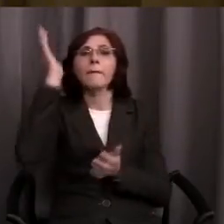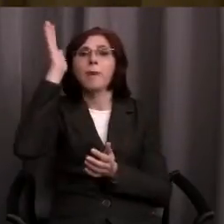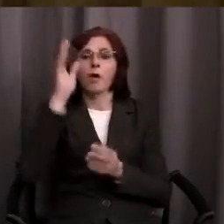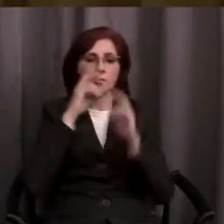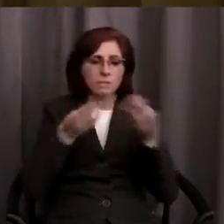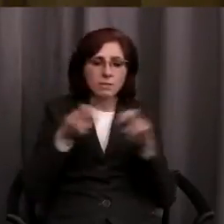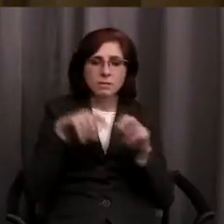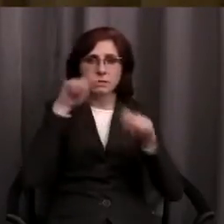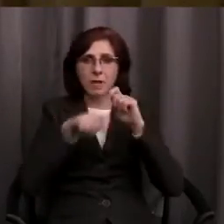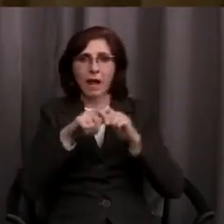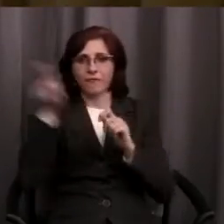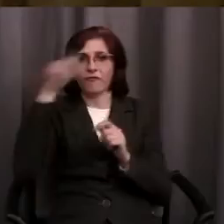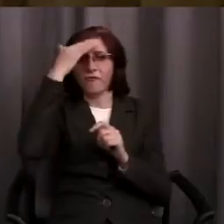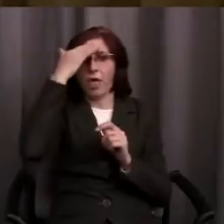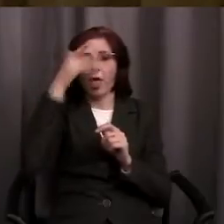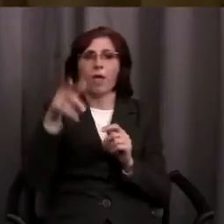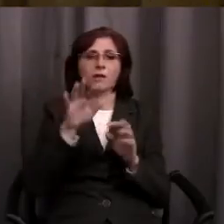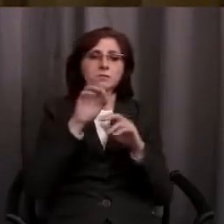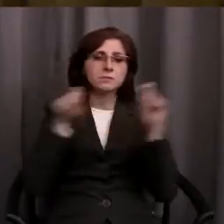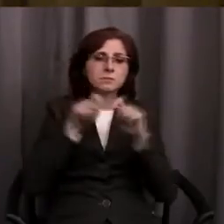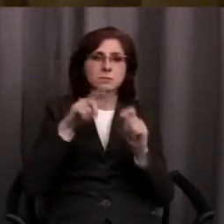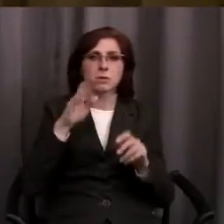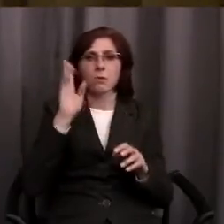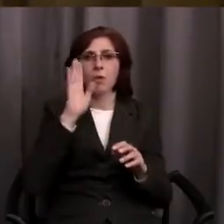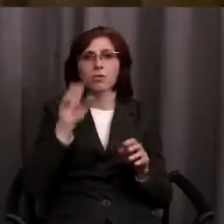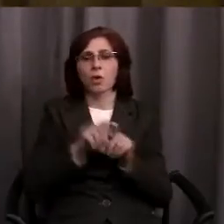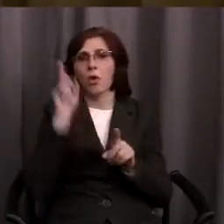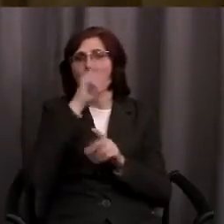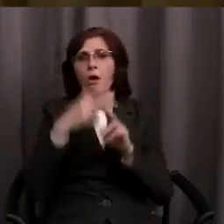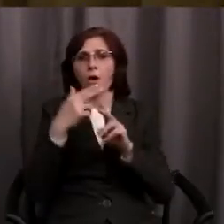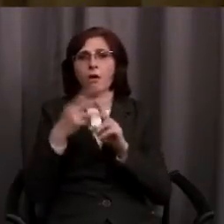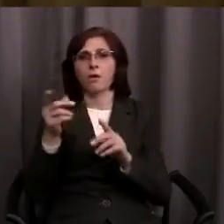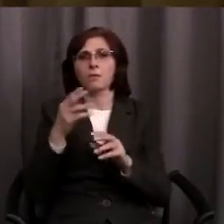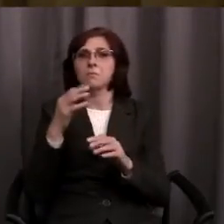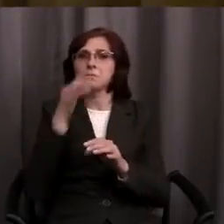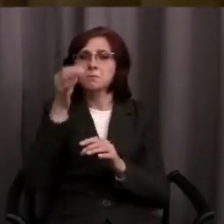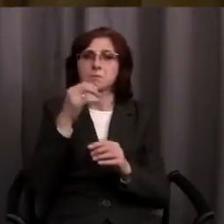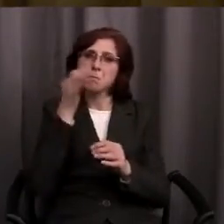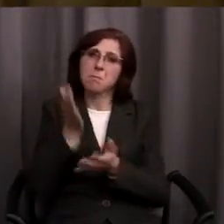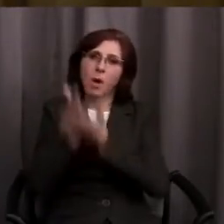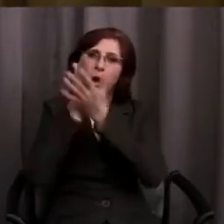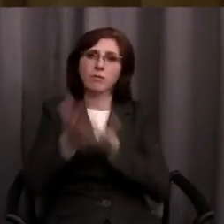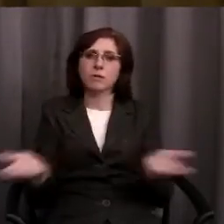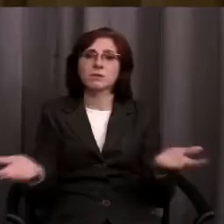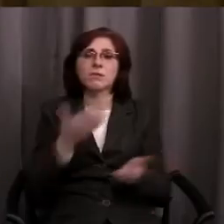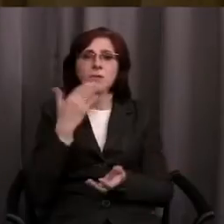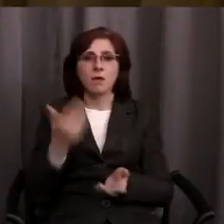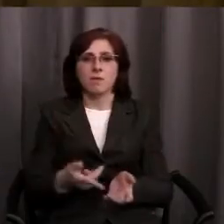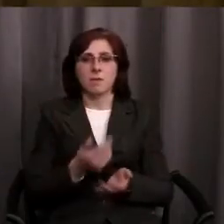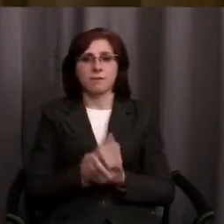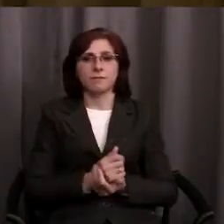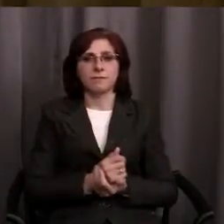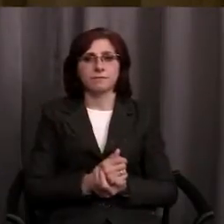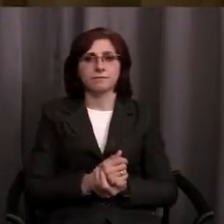nad tym zapanuje, kto będzie wiedział, kto udzieli pacjentom jakiejś pomocy. Kolejna sprawa, no to